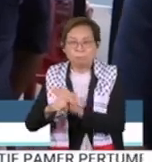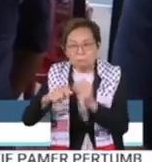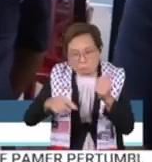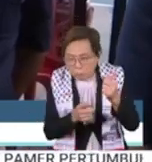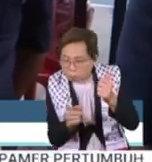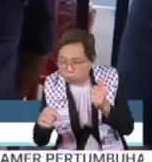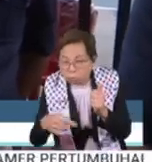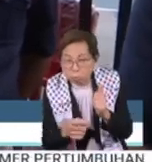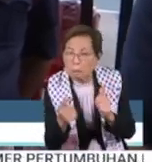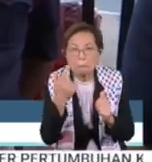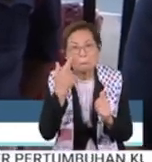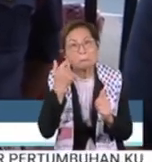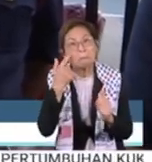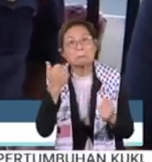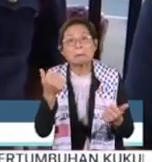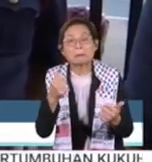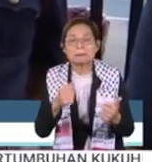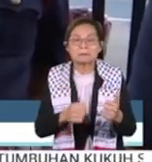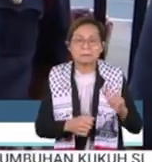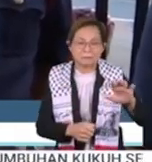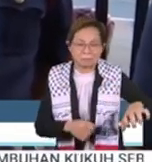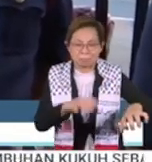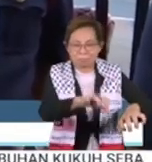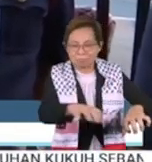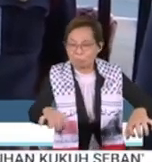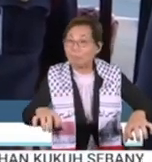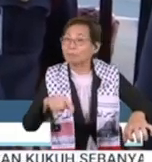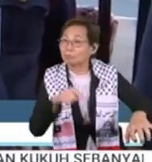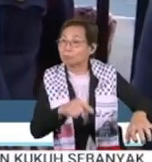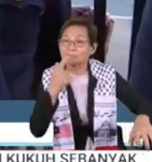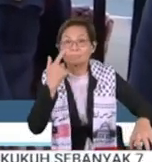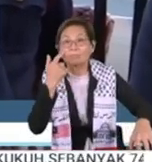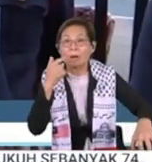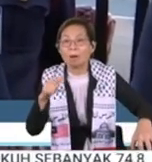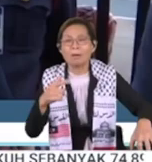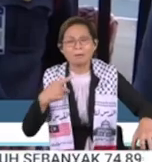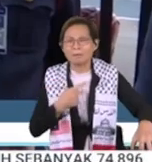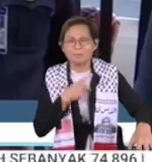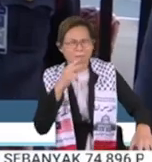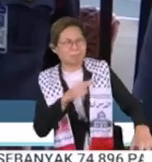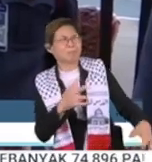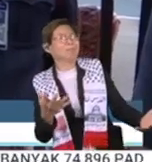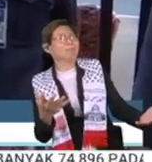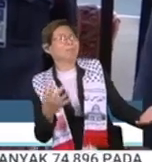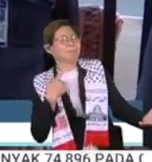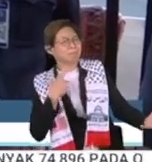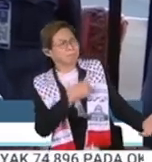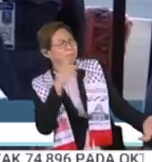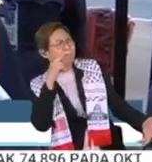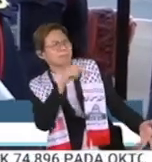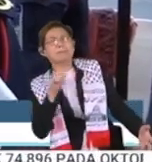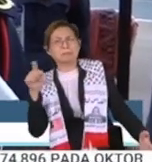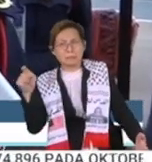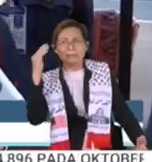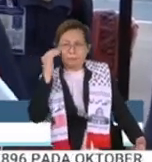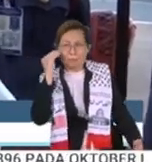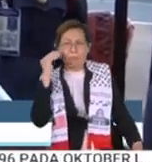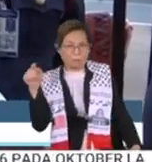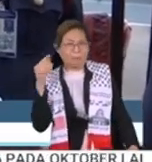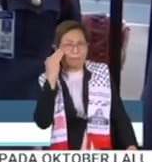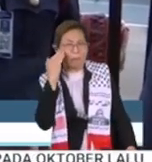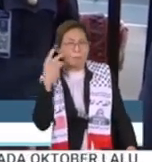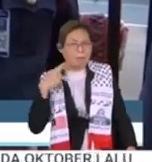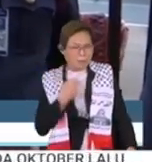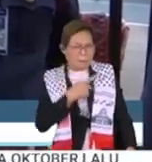bayelok di kawasan tersebut, sebab kita dah tak nampak apa dah, kadang-kadang dia sahaja yang tahu. Dia memang